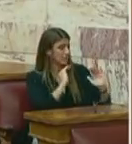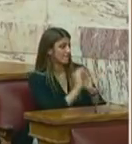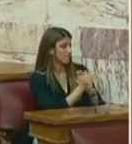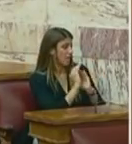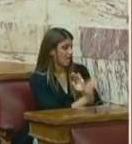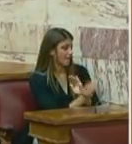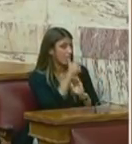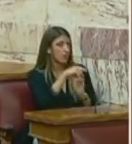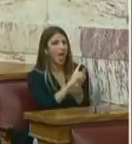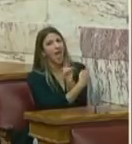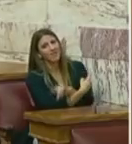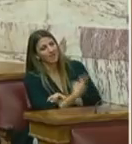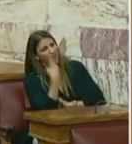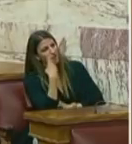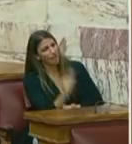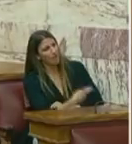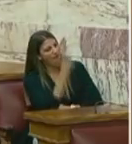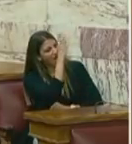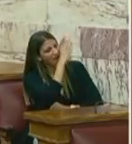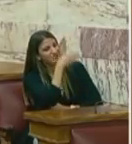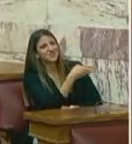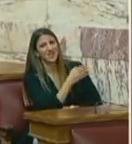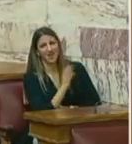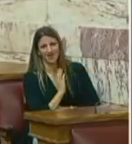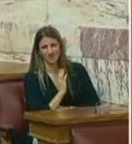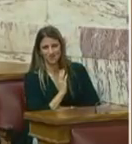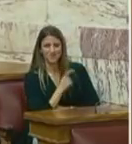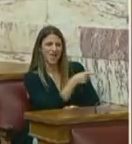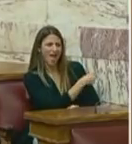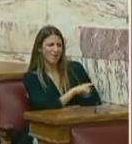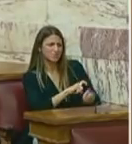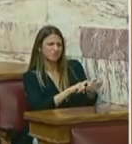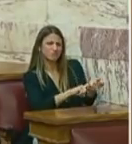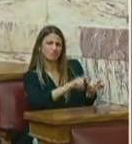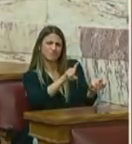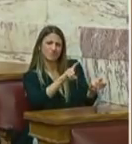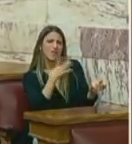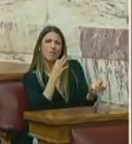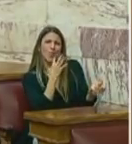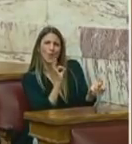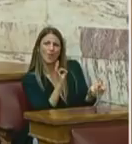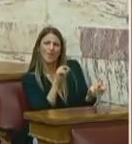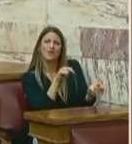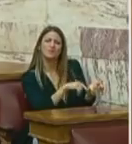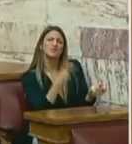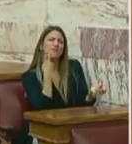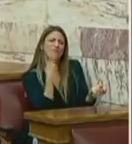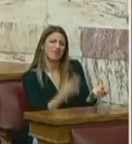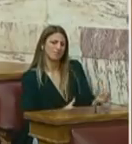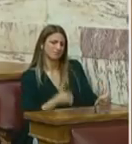Αλλά ξέρετε, η αγανάκτηση και η οργισμένη απορία τους αποτελεί ταυτόχρονα και την άλλη όψη της αλαζονίας τους.